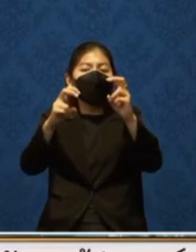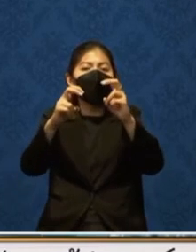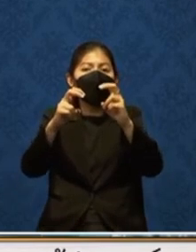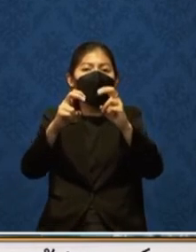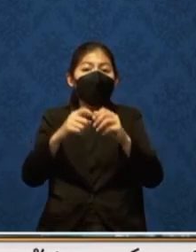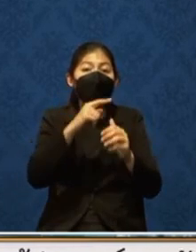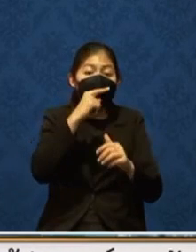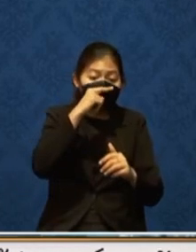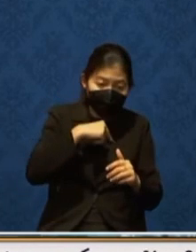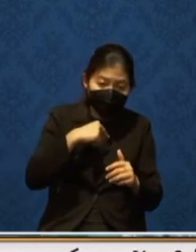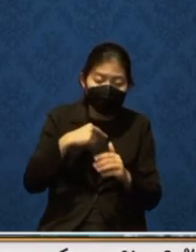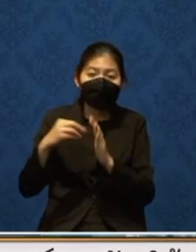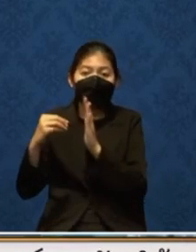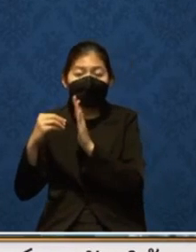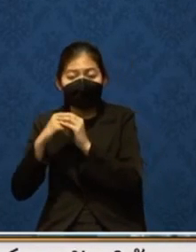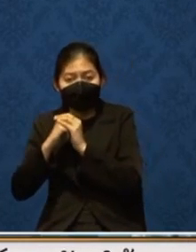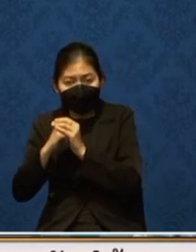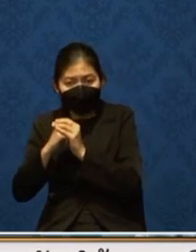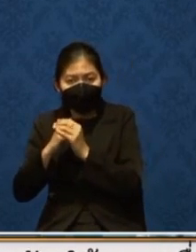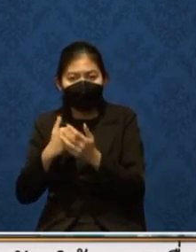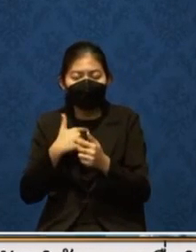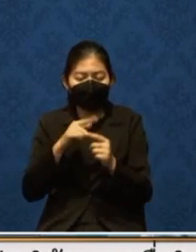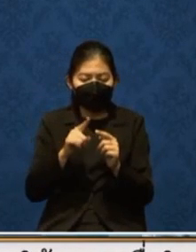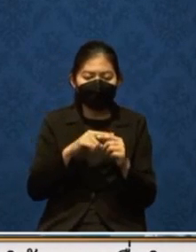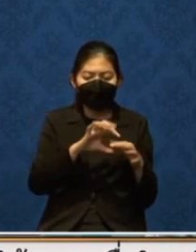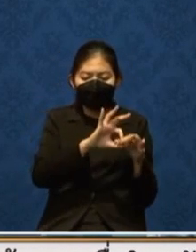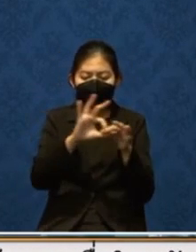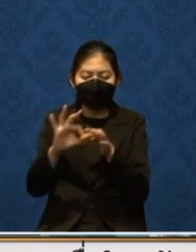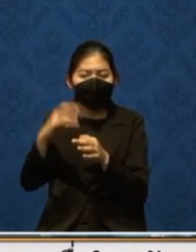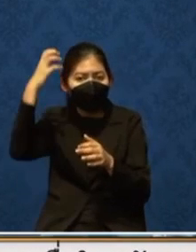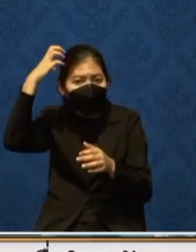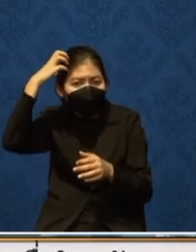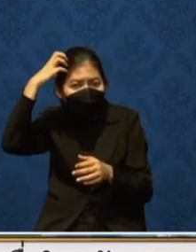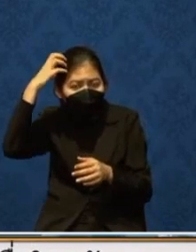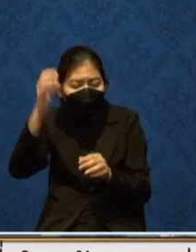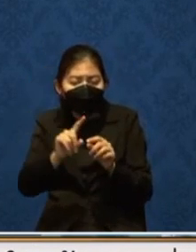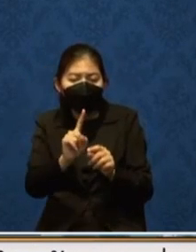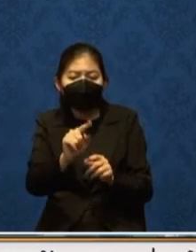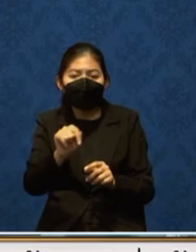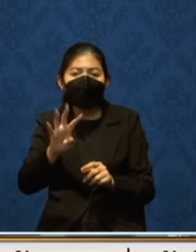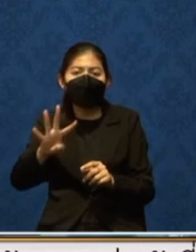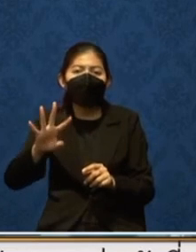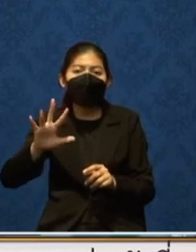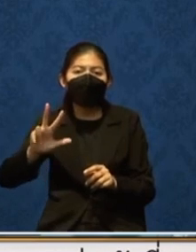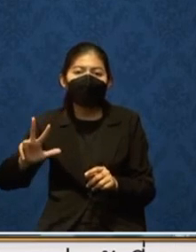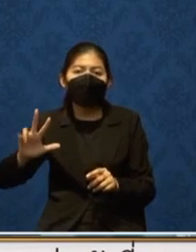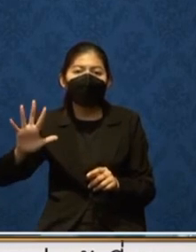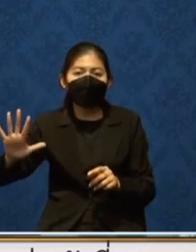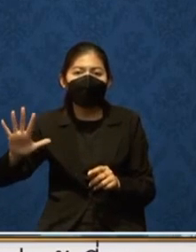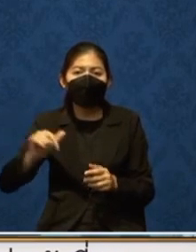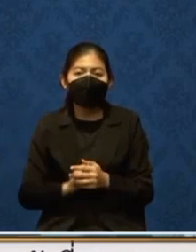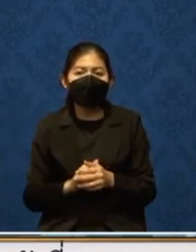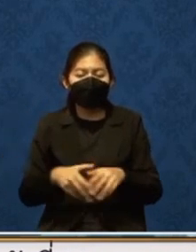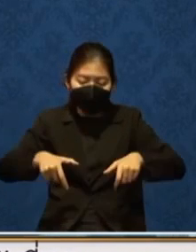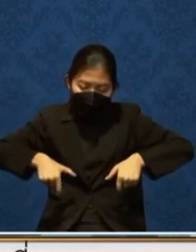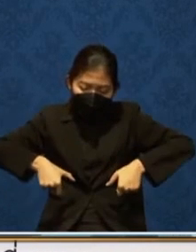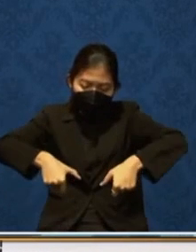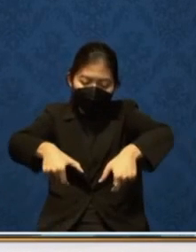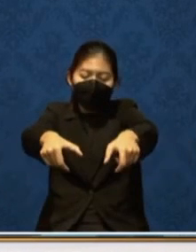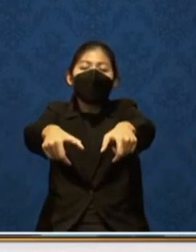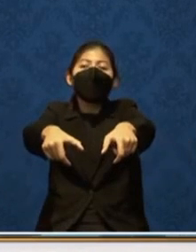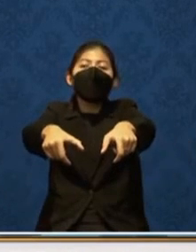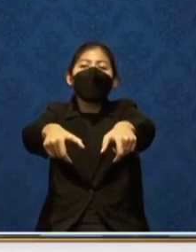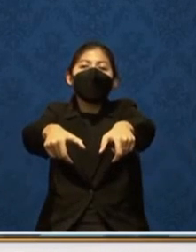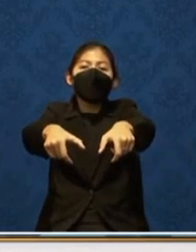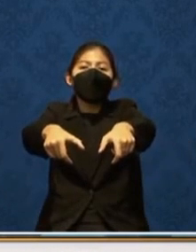ฟไยจีนแตจๆกคือรถไฟทเปเชื่อมกบราวด้ขนาด 1.435แล้วกจะธมเปทางคู่อกคู่ 1 .